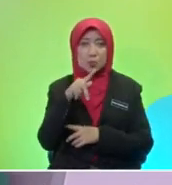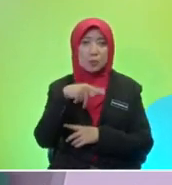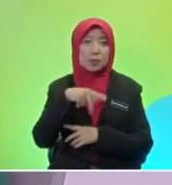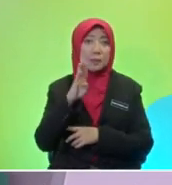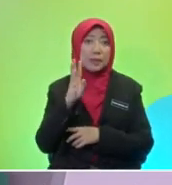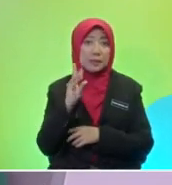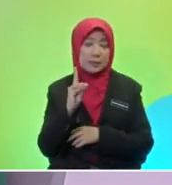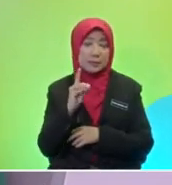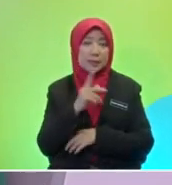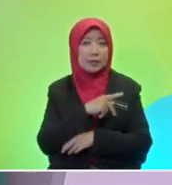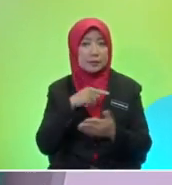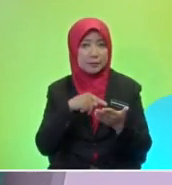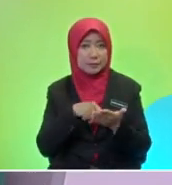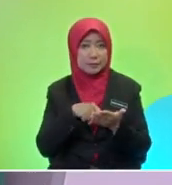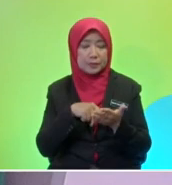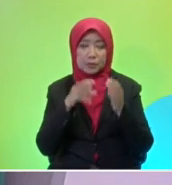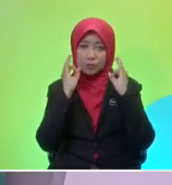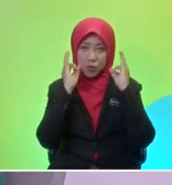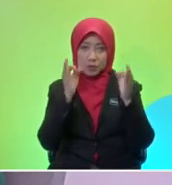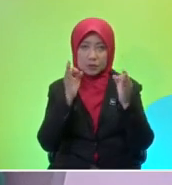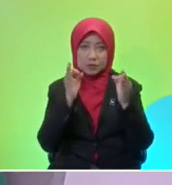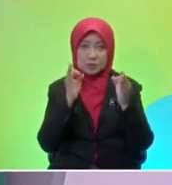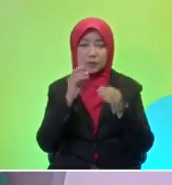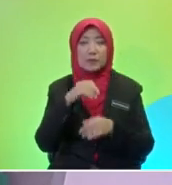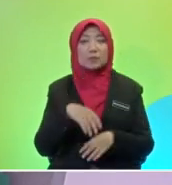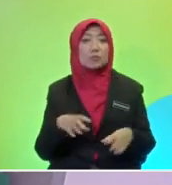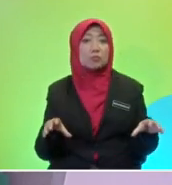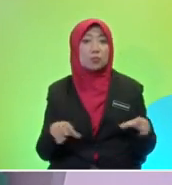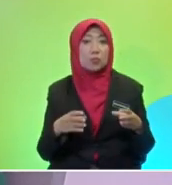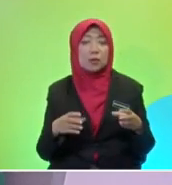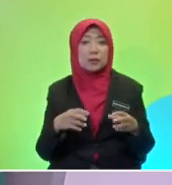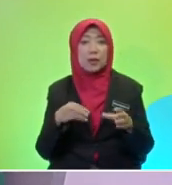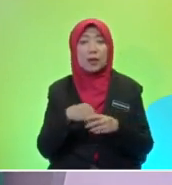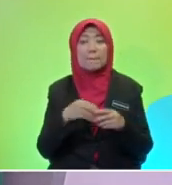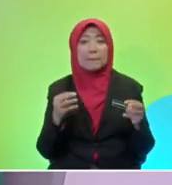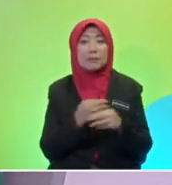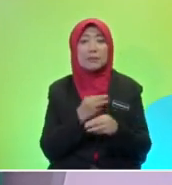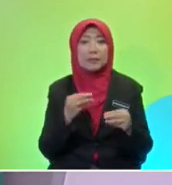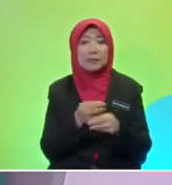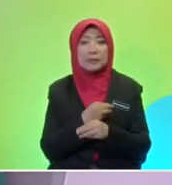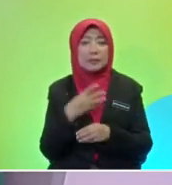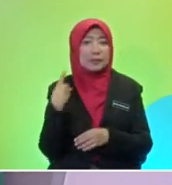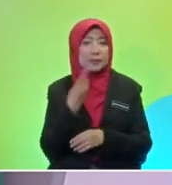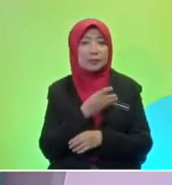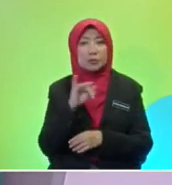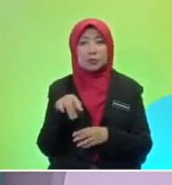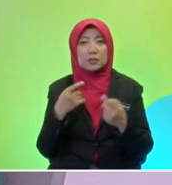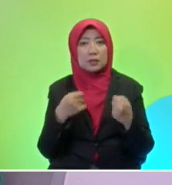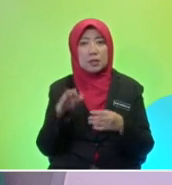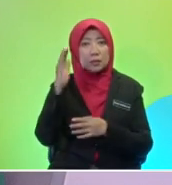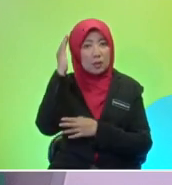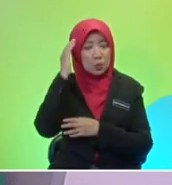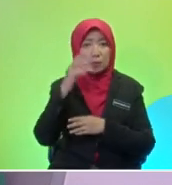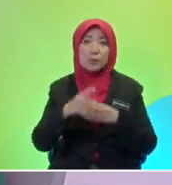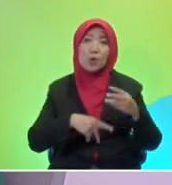ini kita akan beri fokus kepada pelaksanaan PBD dalam matematika tapi sebelum itu kita juga telah mengetahui tentang